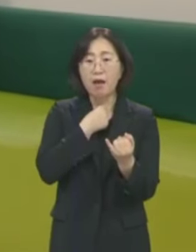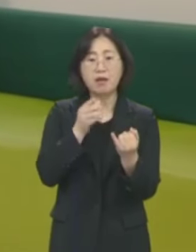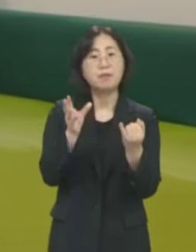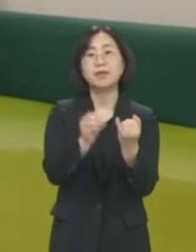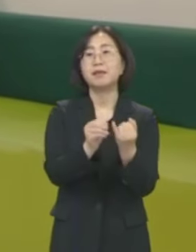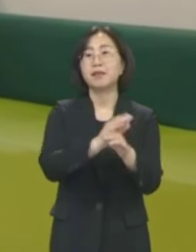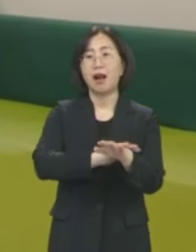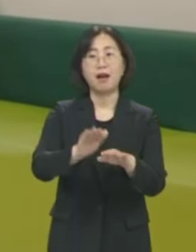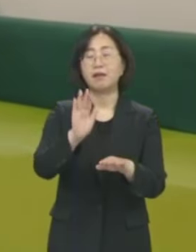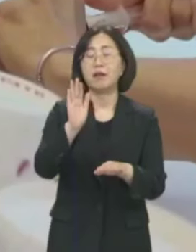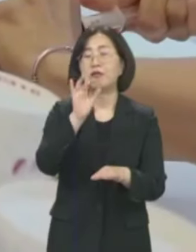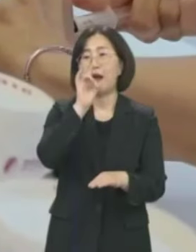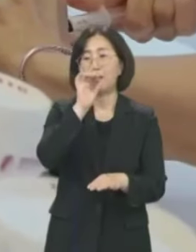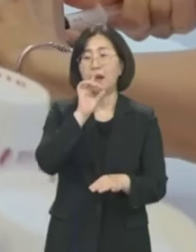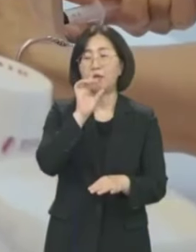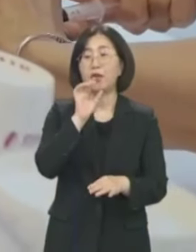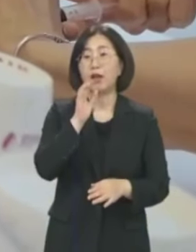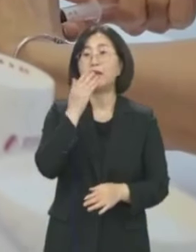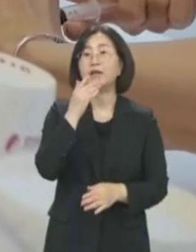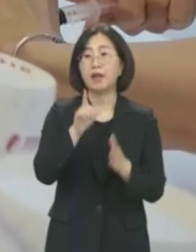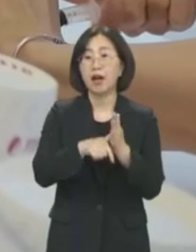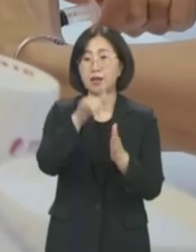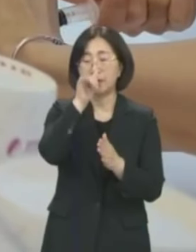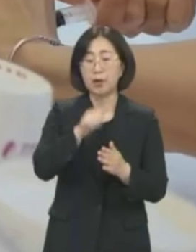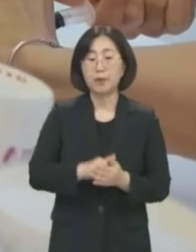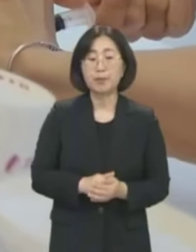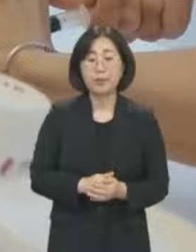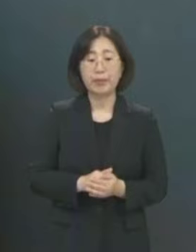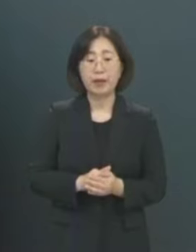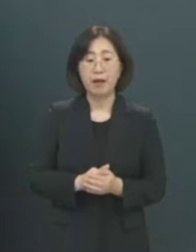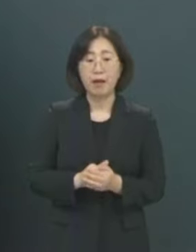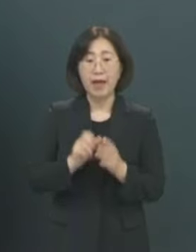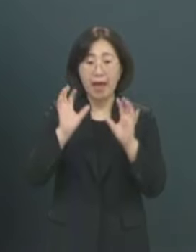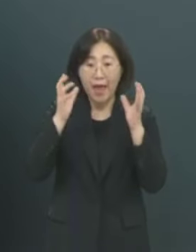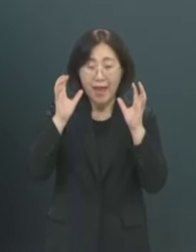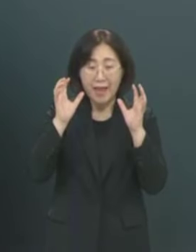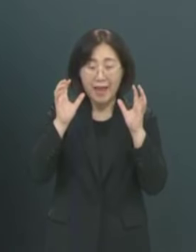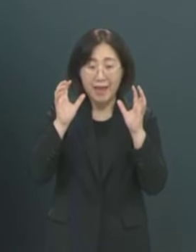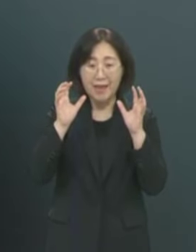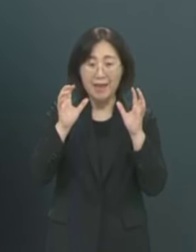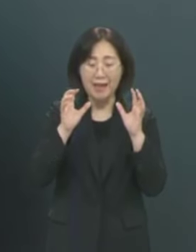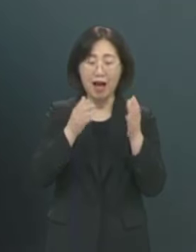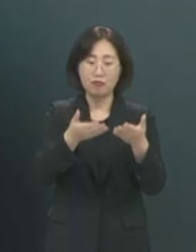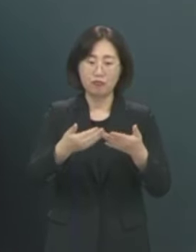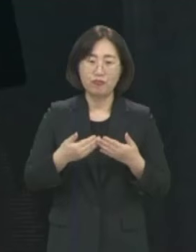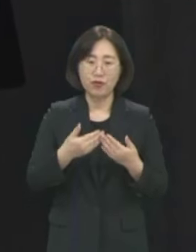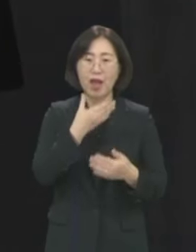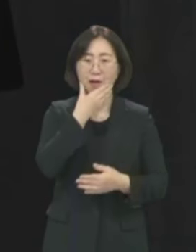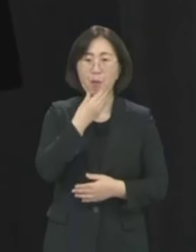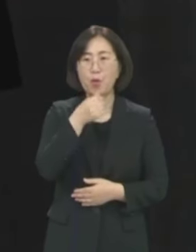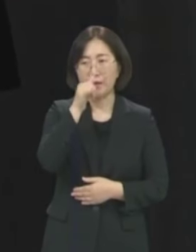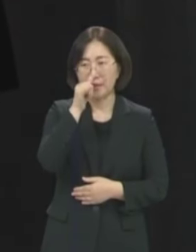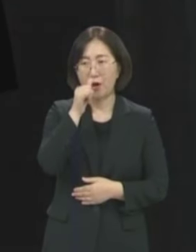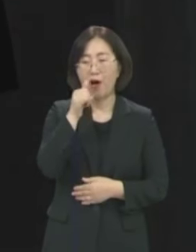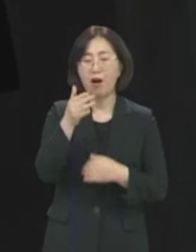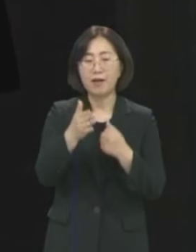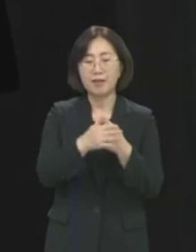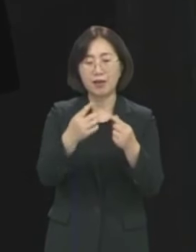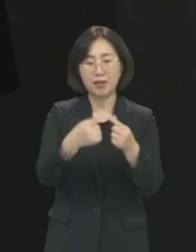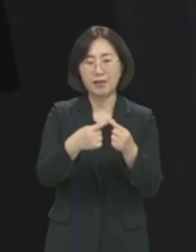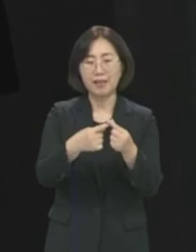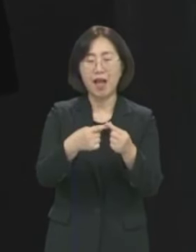임신 과정이 쉽지 않았던 윤찬희 씨는 육아의 어려움보다 아이가 주는 행복감이 훨씬 커 둘째를 낳기로